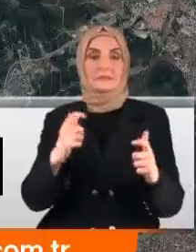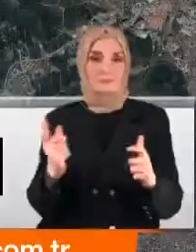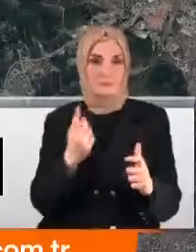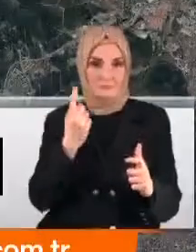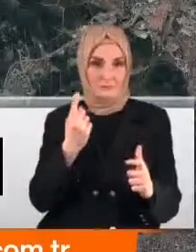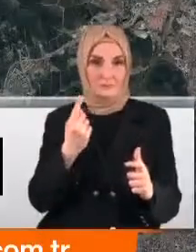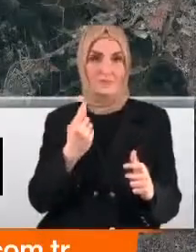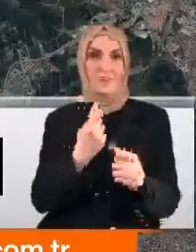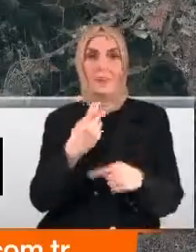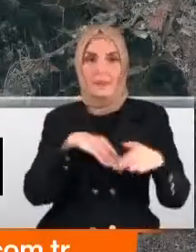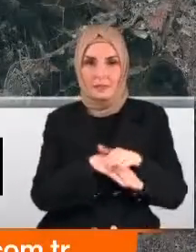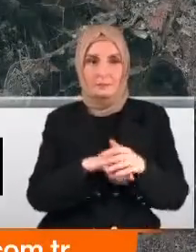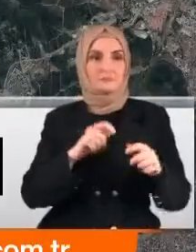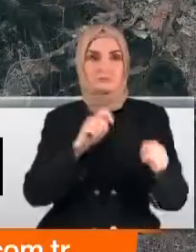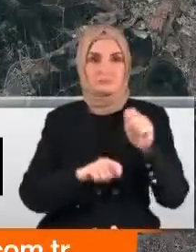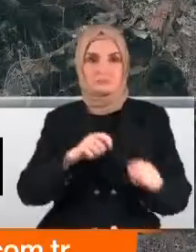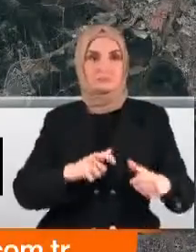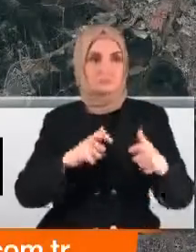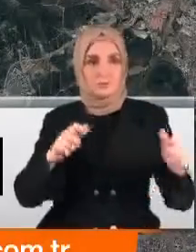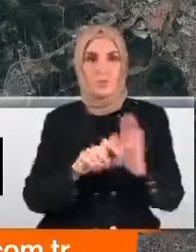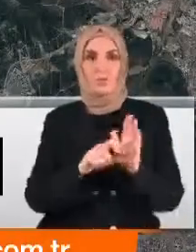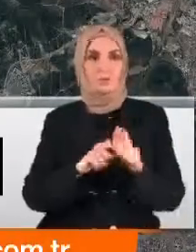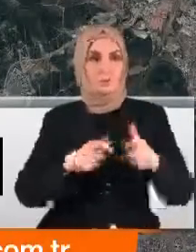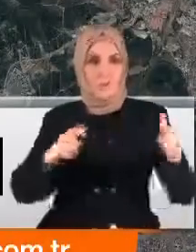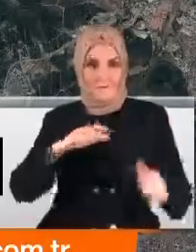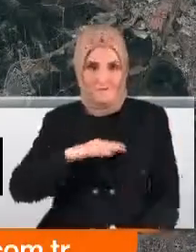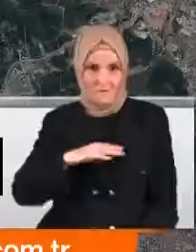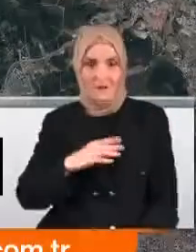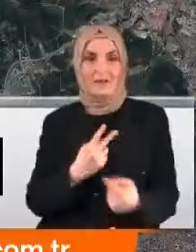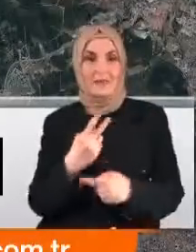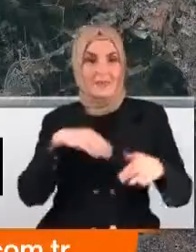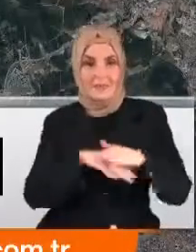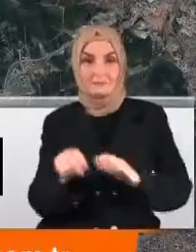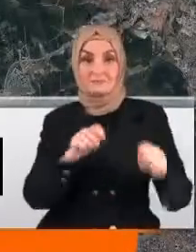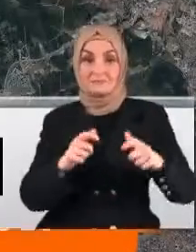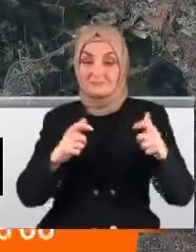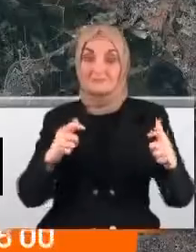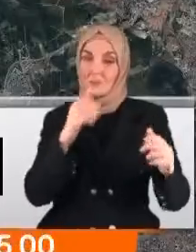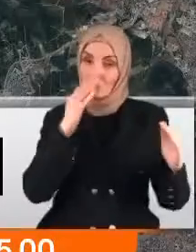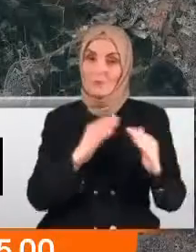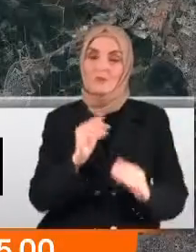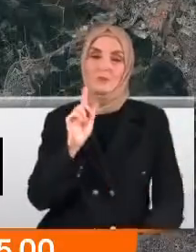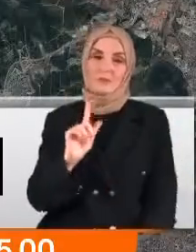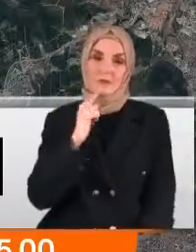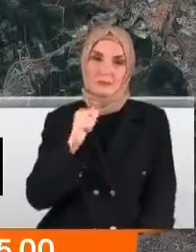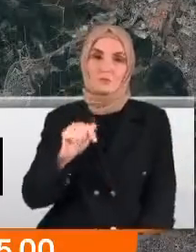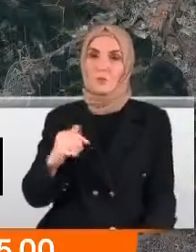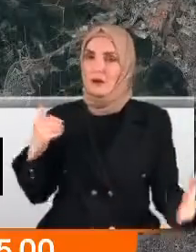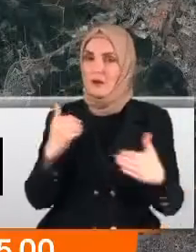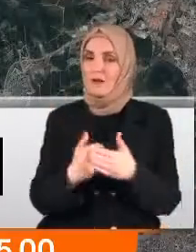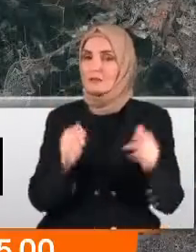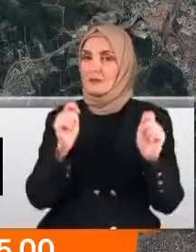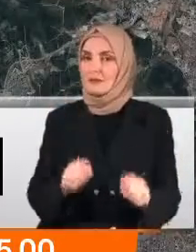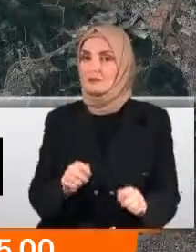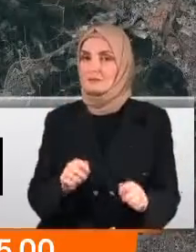artıyor, turizm artıyor, nüfus artıyor. Ona göre de yatırım yapmak lazım. Büyük İstanbul tüneli de bizim bugüne kadar yapmış olduğumuz dahili